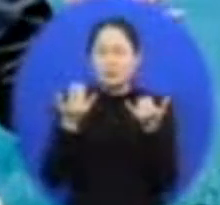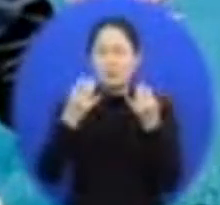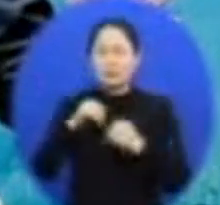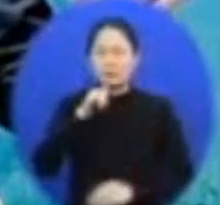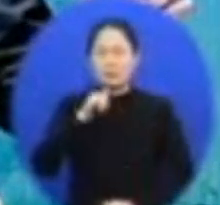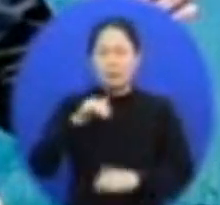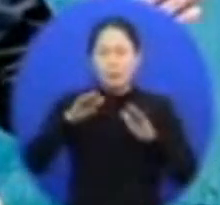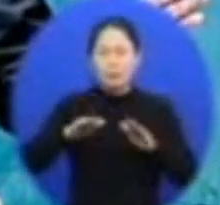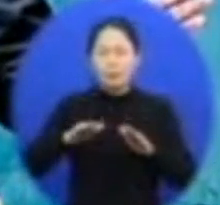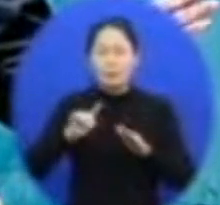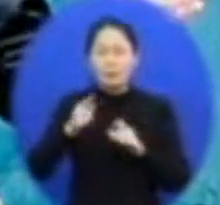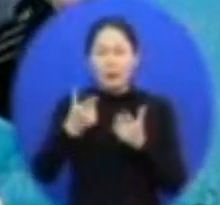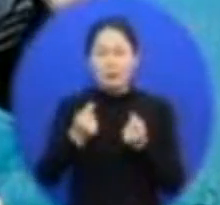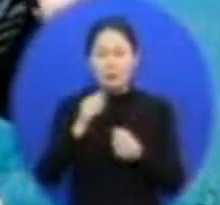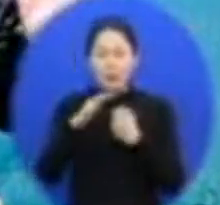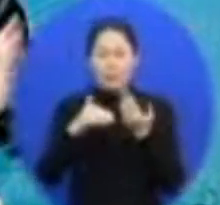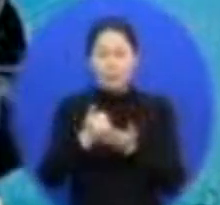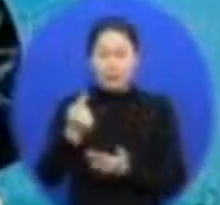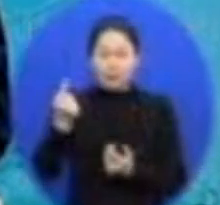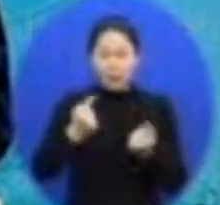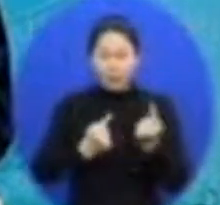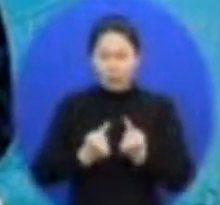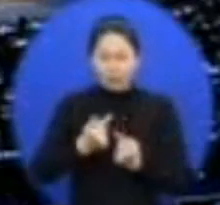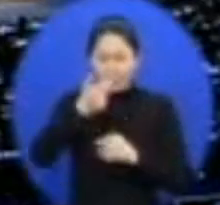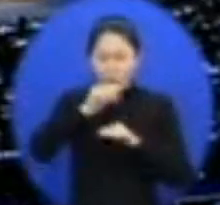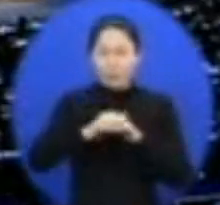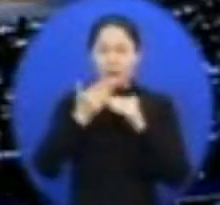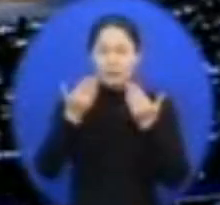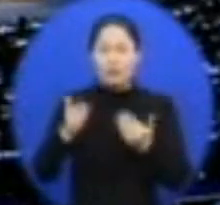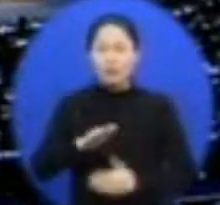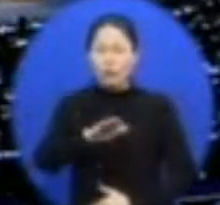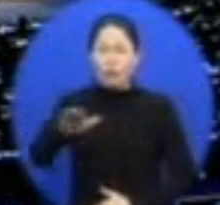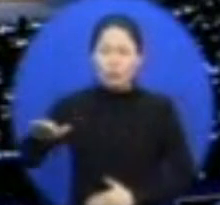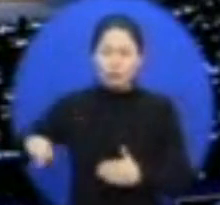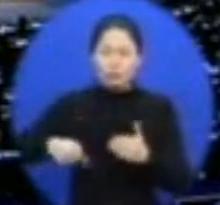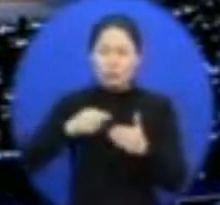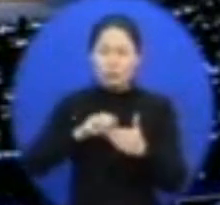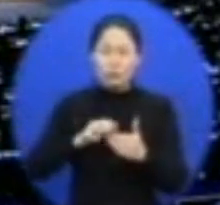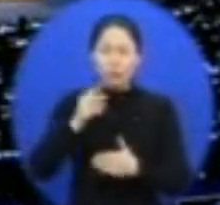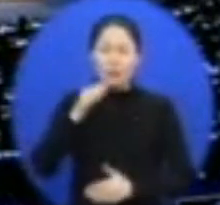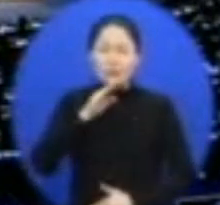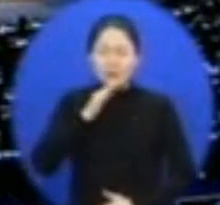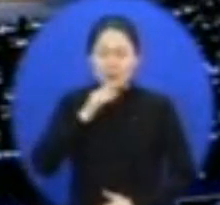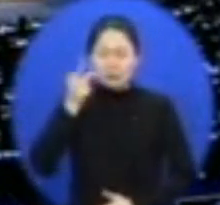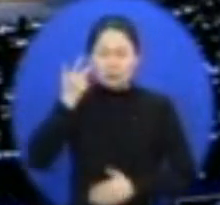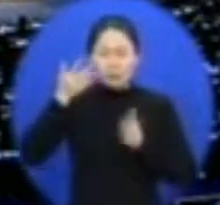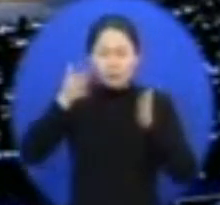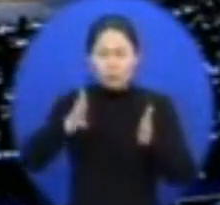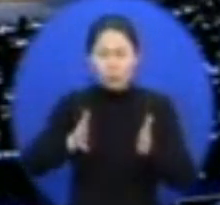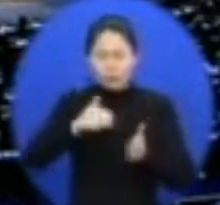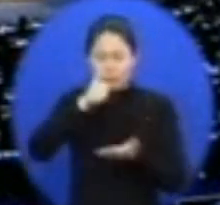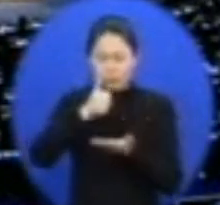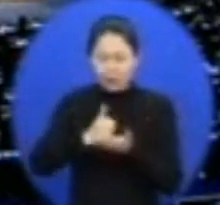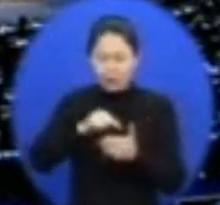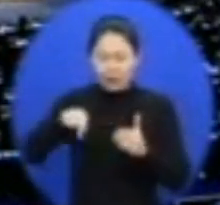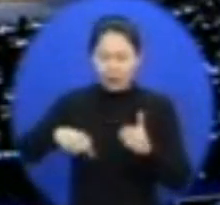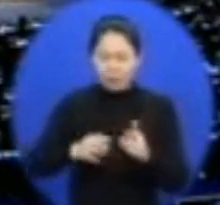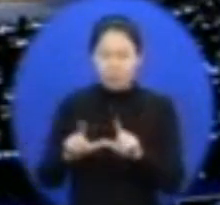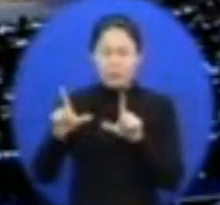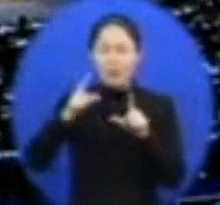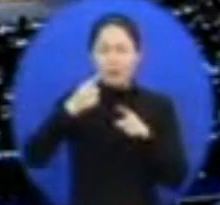오늘 이렇게 하나님께 나와서 예배하는 여러분들 중에도 실제로 한 주간 동안 죄 가운데 살다가